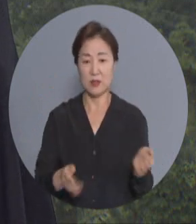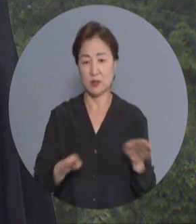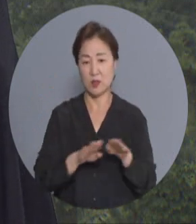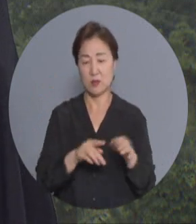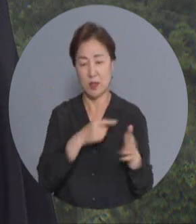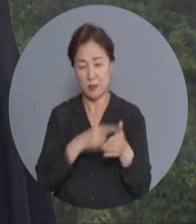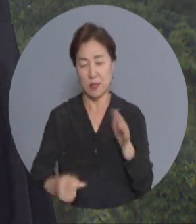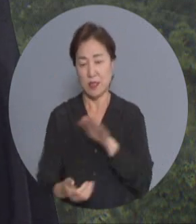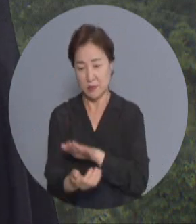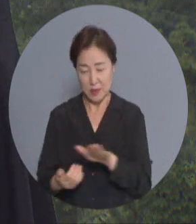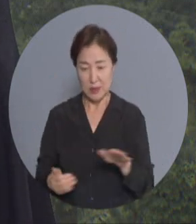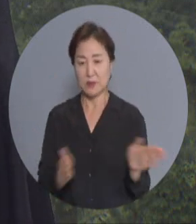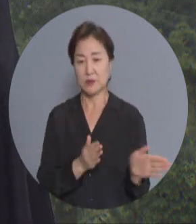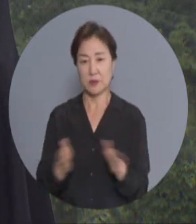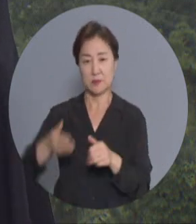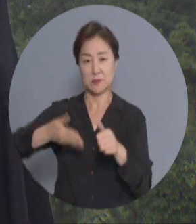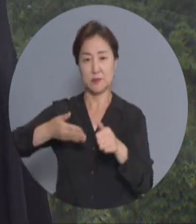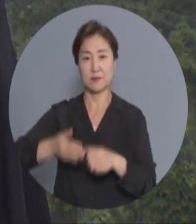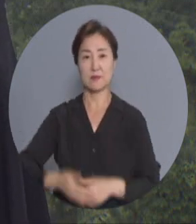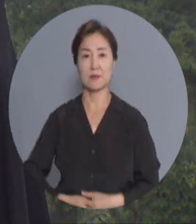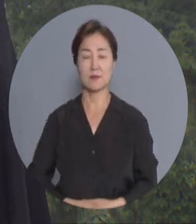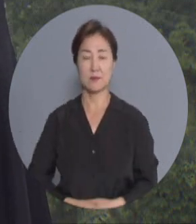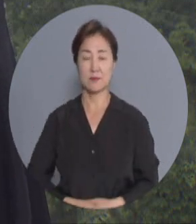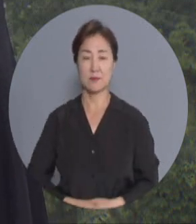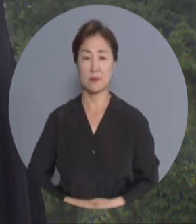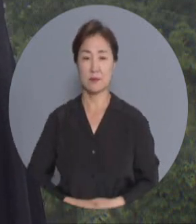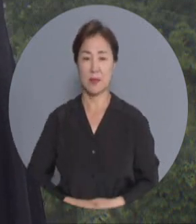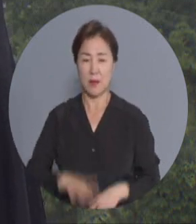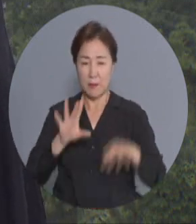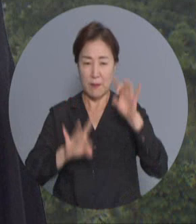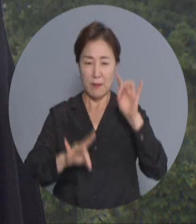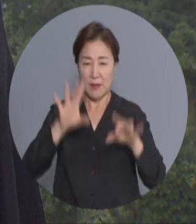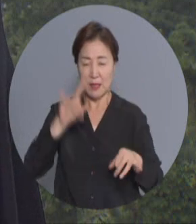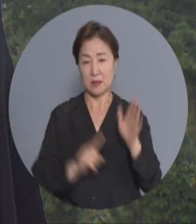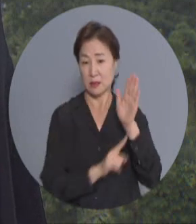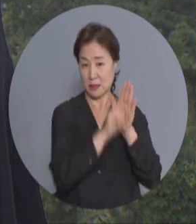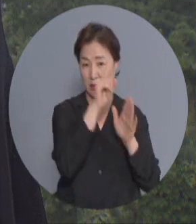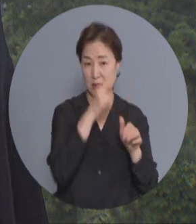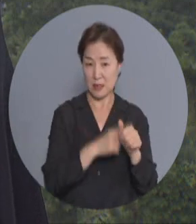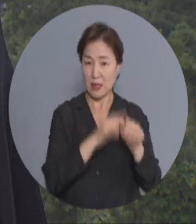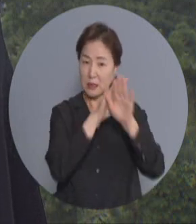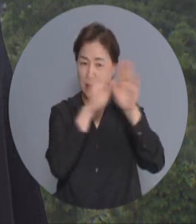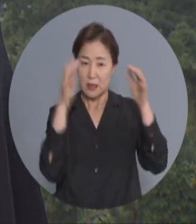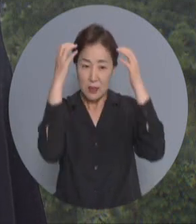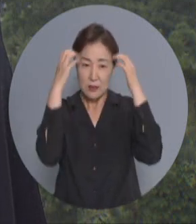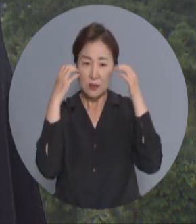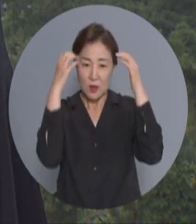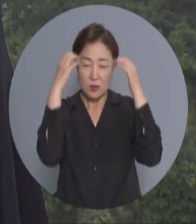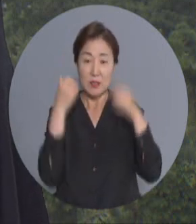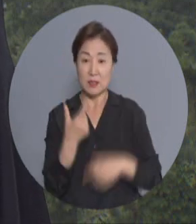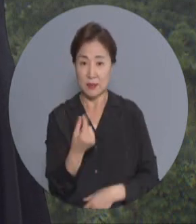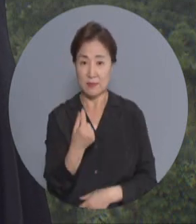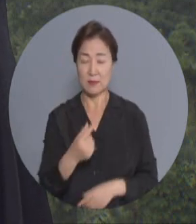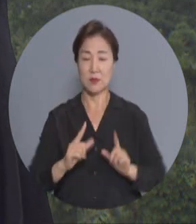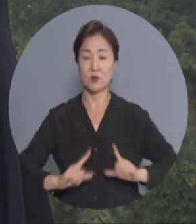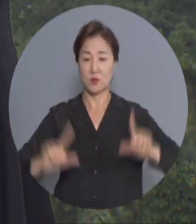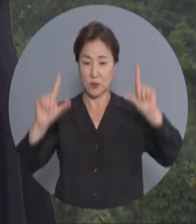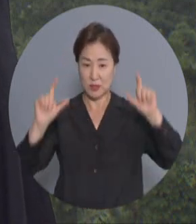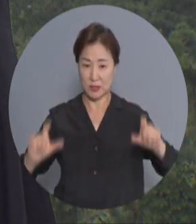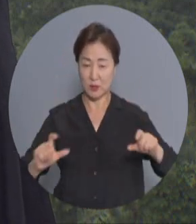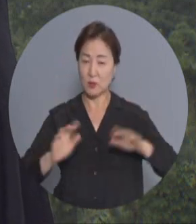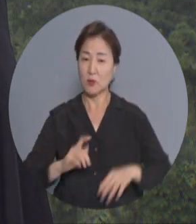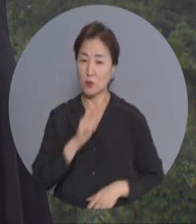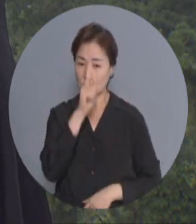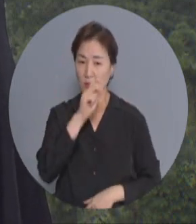없도록 미리 대비하셔야겠습니다 도가 높아지면서 낮동안은 많이 후덥지근 합니다 전남 동부 지역 오늘